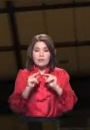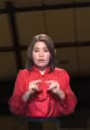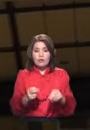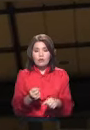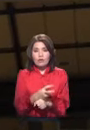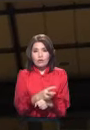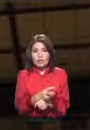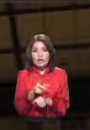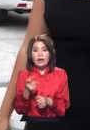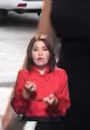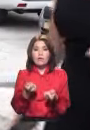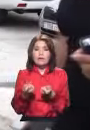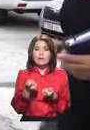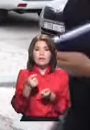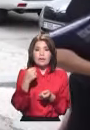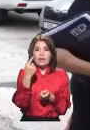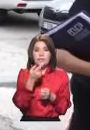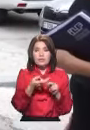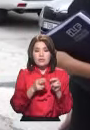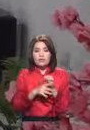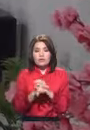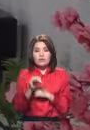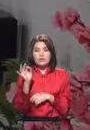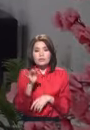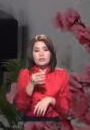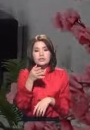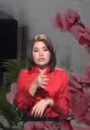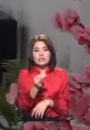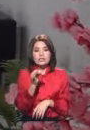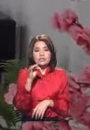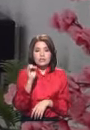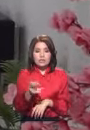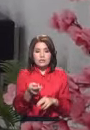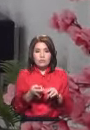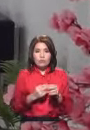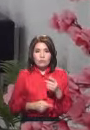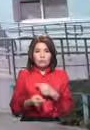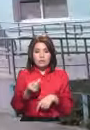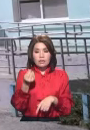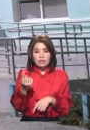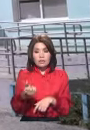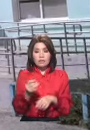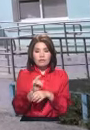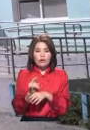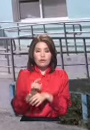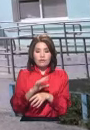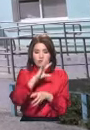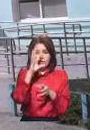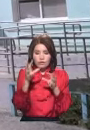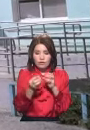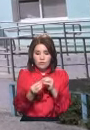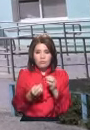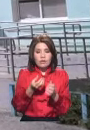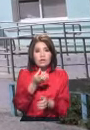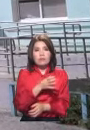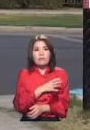а управление образования подало на них иск в суд. Чиновники требуют вернуть надбавки, которые лжеспециалисты получали за весь период работы.